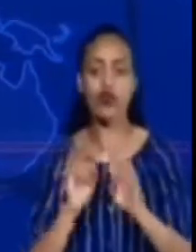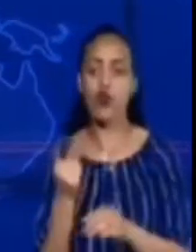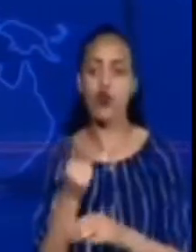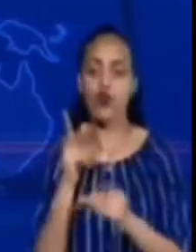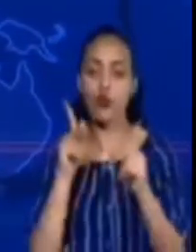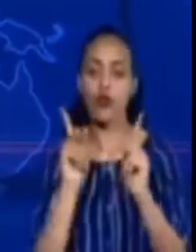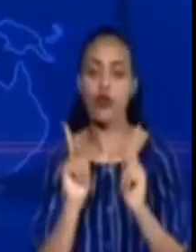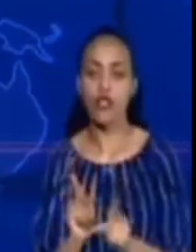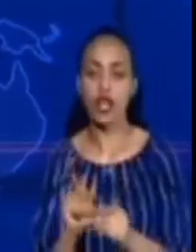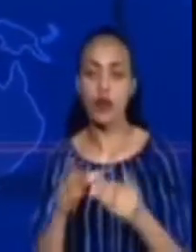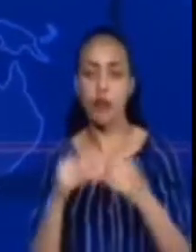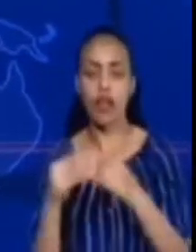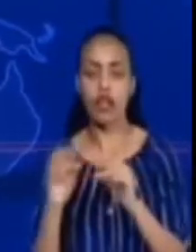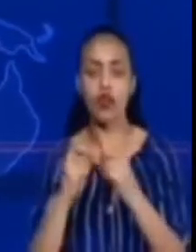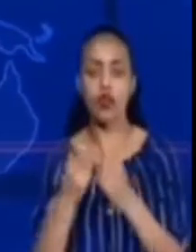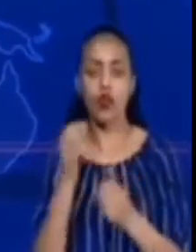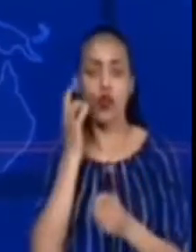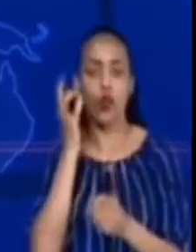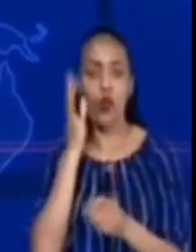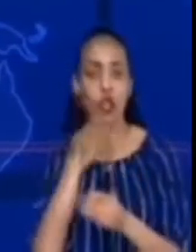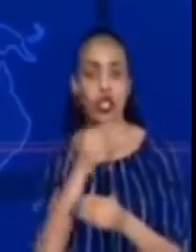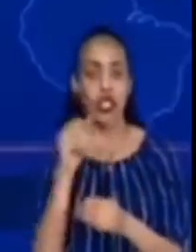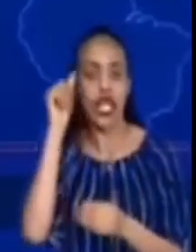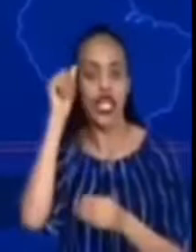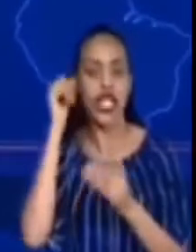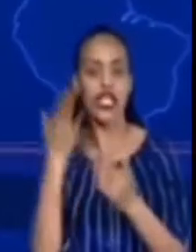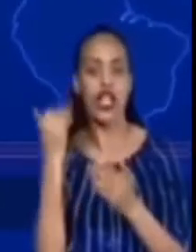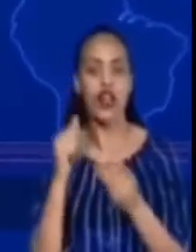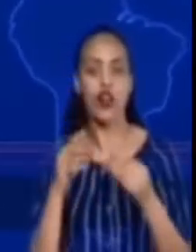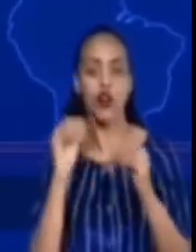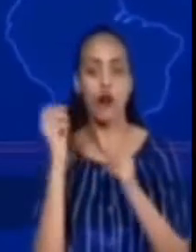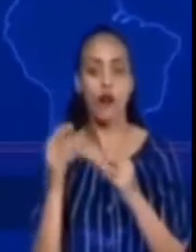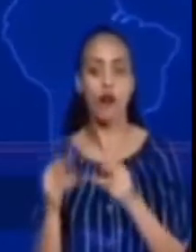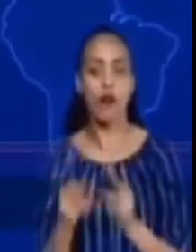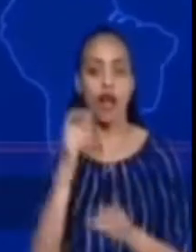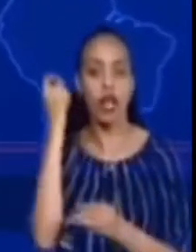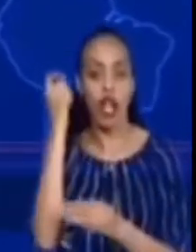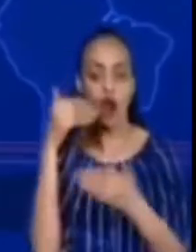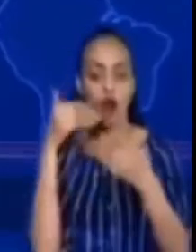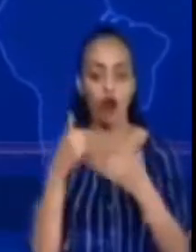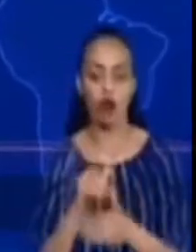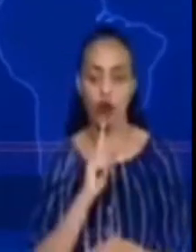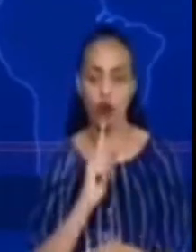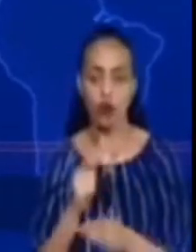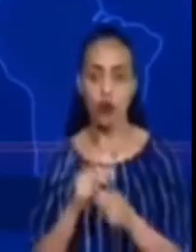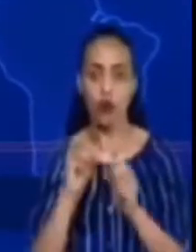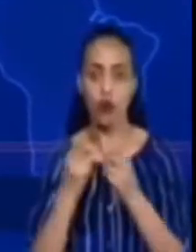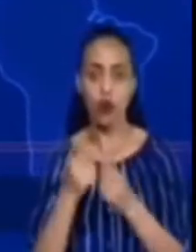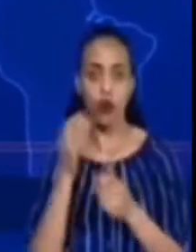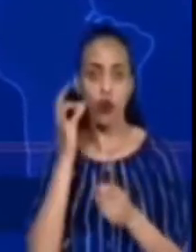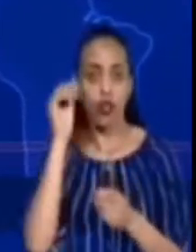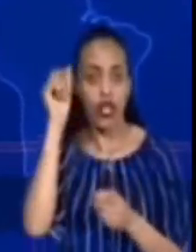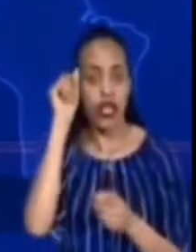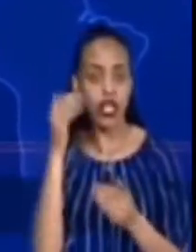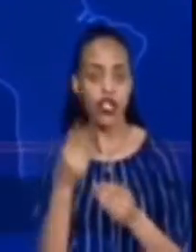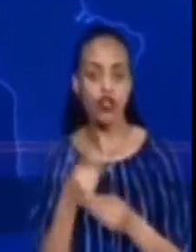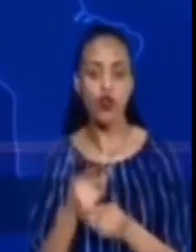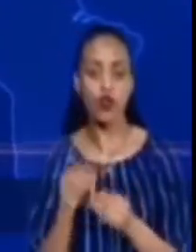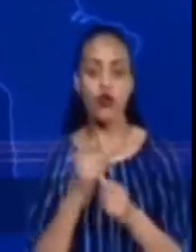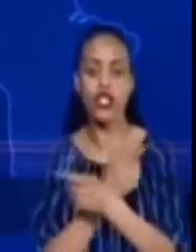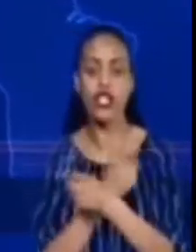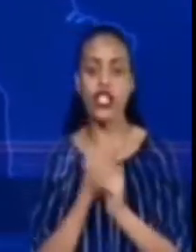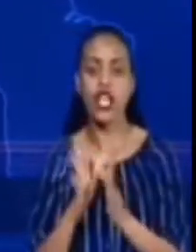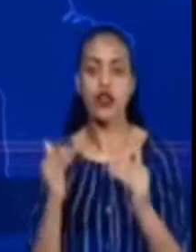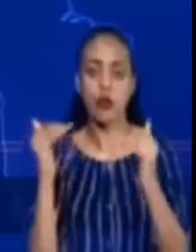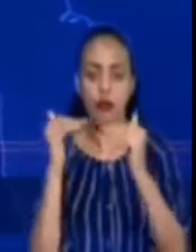እንደ ድሮ ይሄ ስታርባክስ ዋን እሷን ይላሱ ውስጡ ምን እንዳለ ፈጣሪ ብቻ ነው የሚያውቀው ምን እንደከተ ውሃ ይሁን አየር